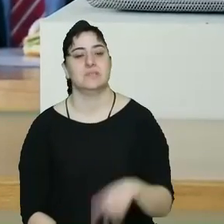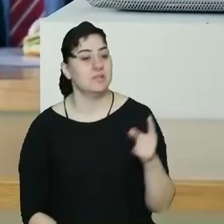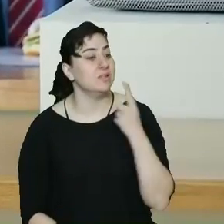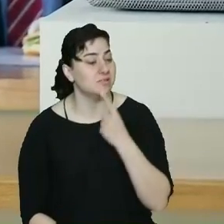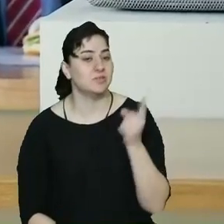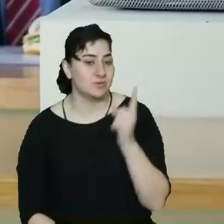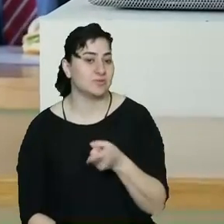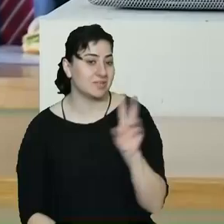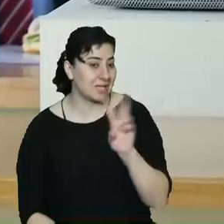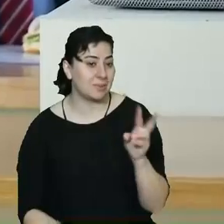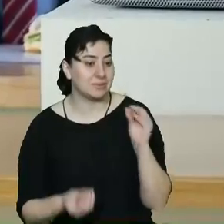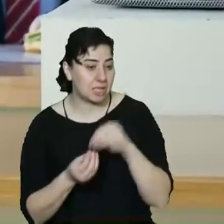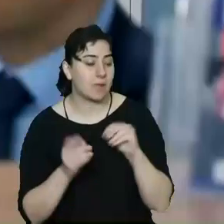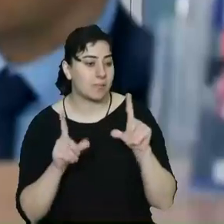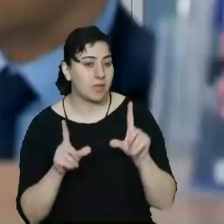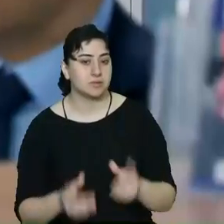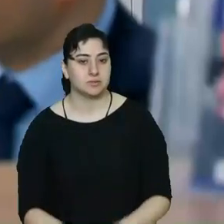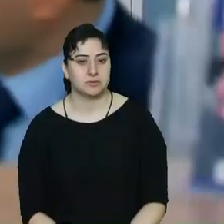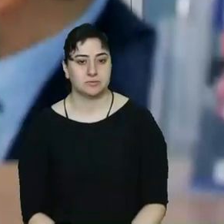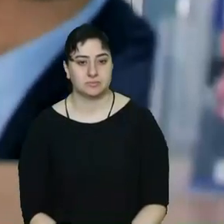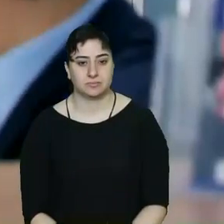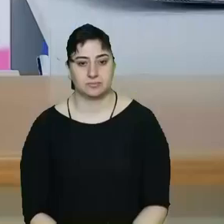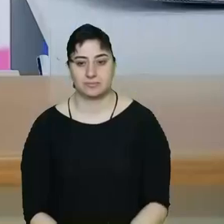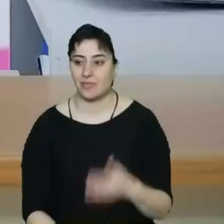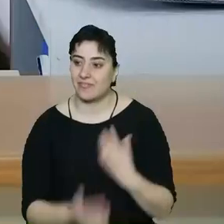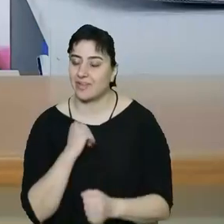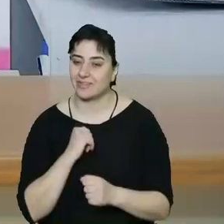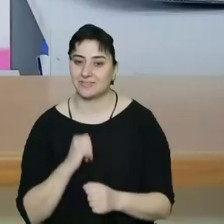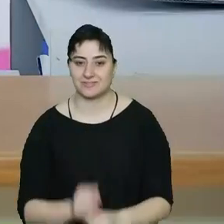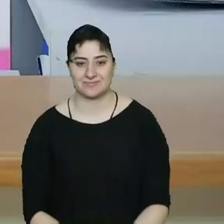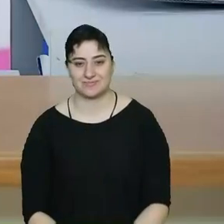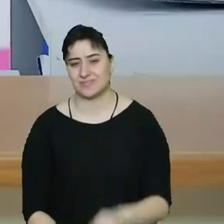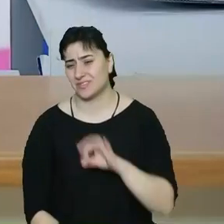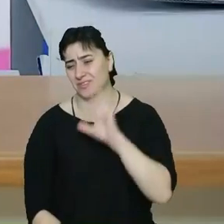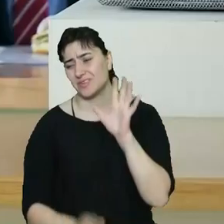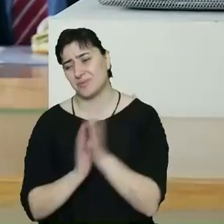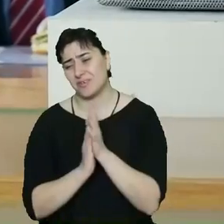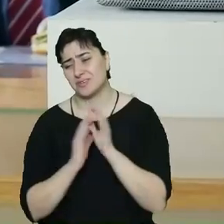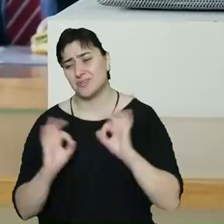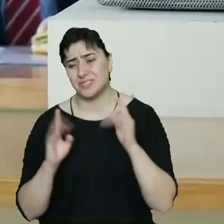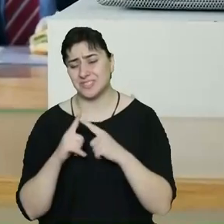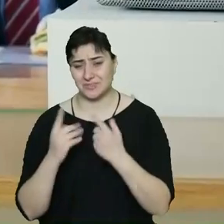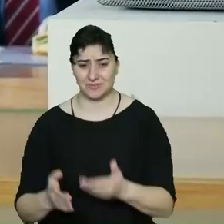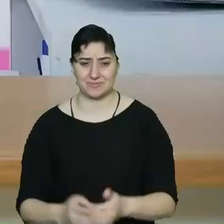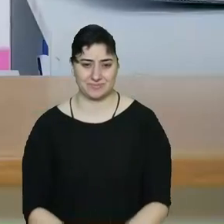Dediyseniz de %20 zam yapmanız lazım. Vay be. Ya bravo Nurhan ya. Çok teşekkürler